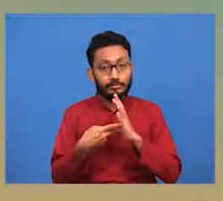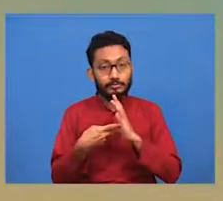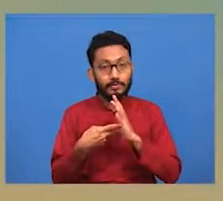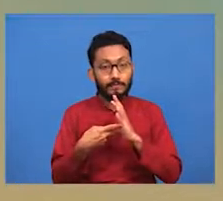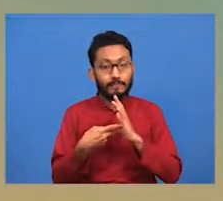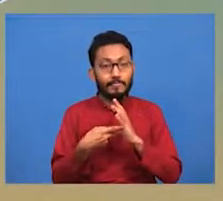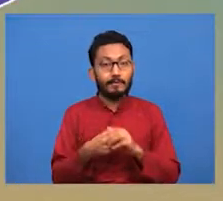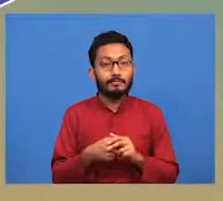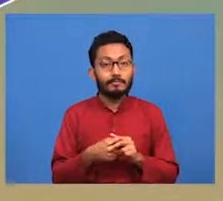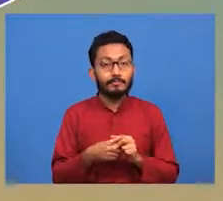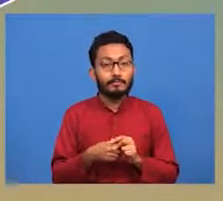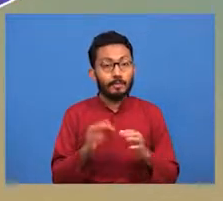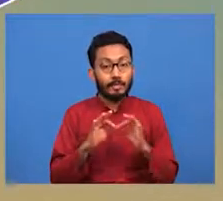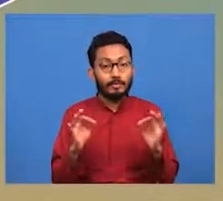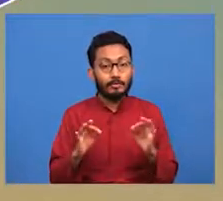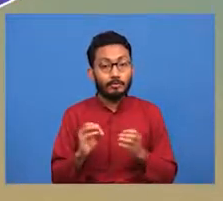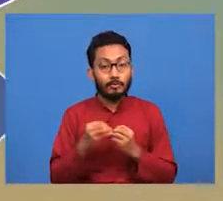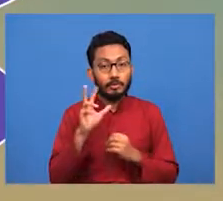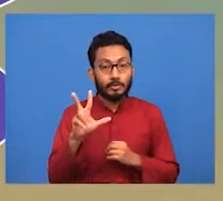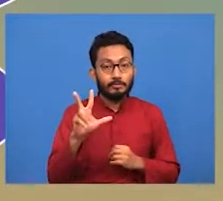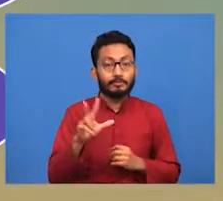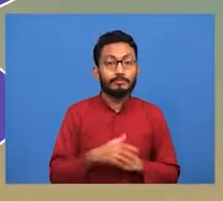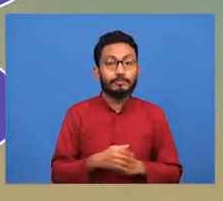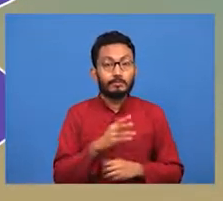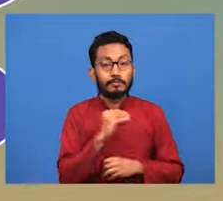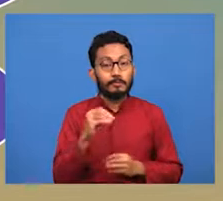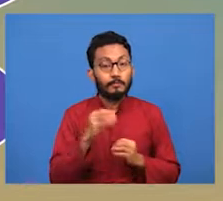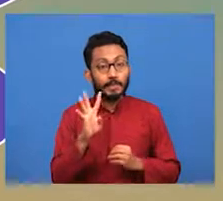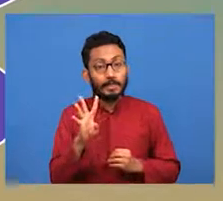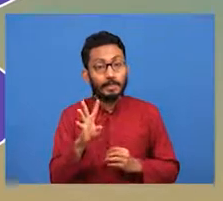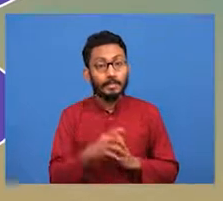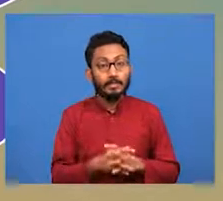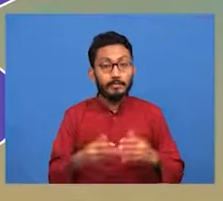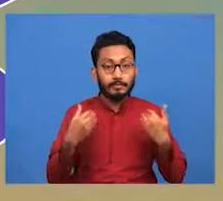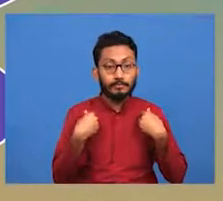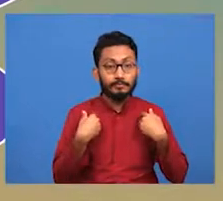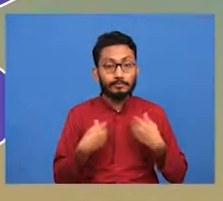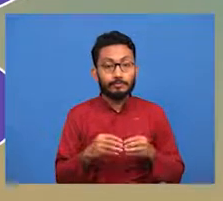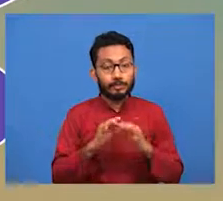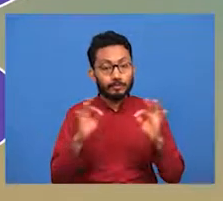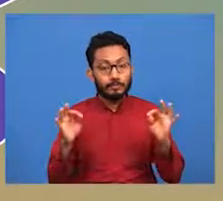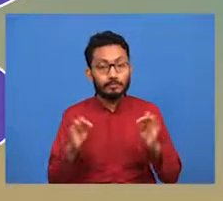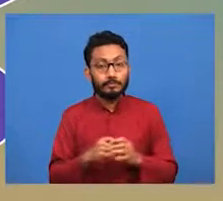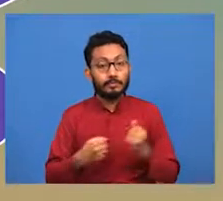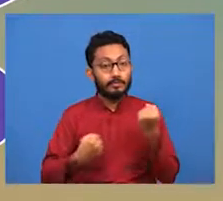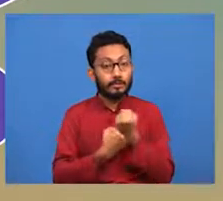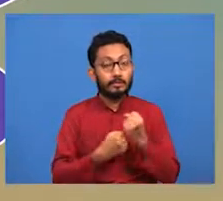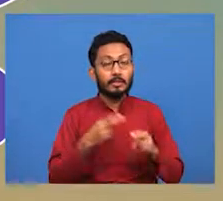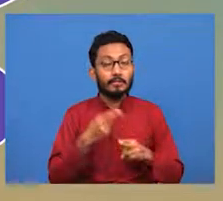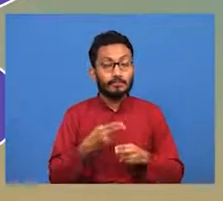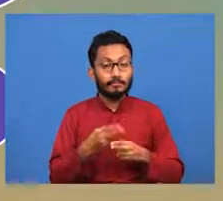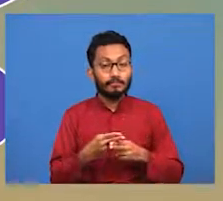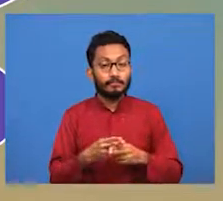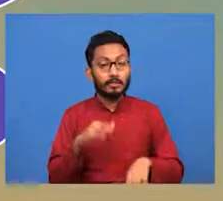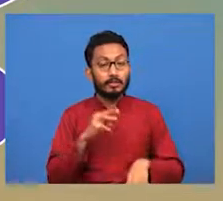Manakala ayat ketiga dan yang keempat mengandungi frasa sendi nama di Malaysia dan di